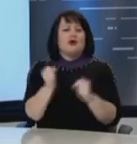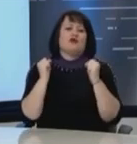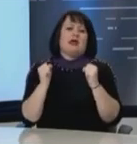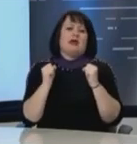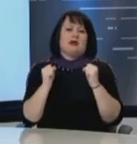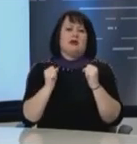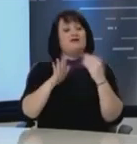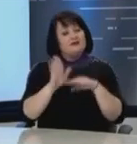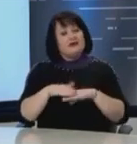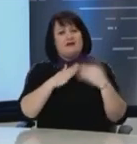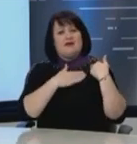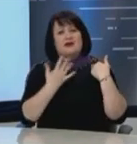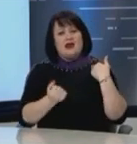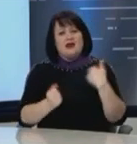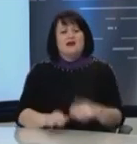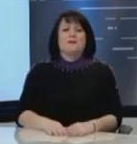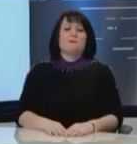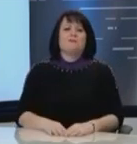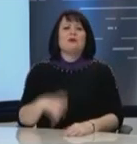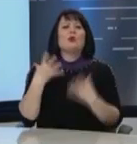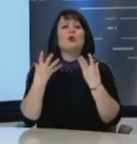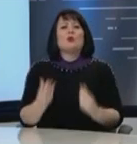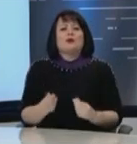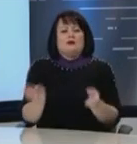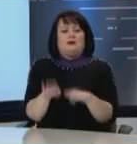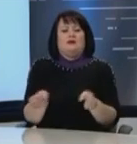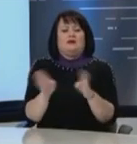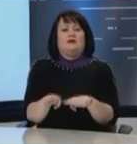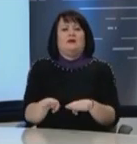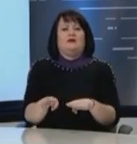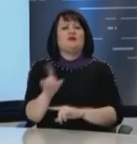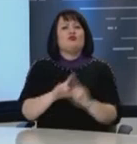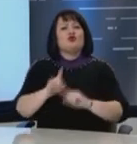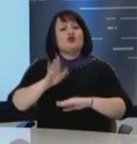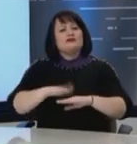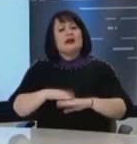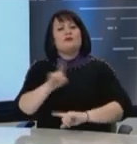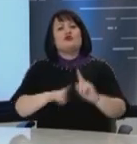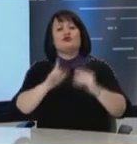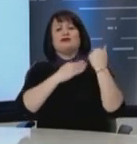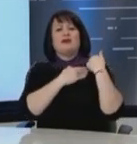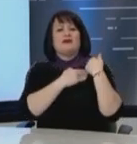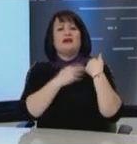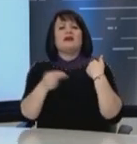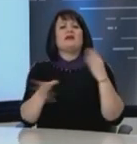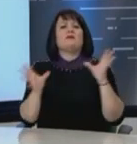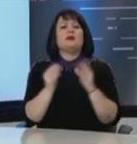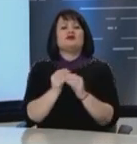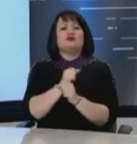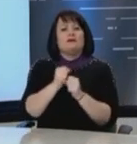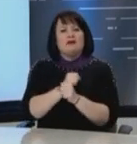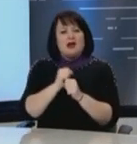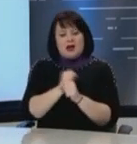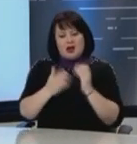υγείας. Επιμένεται κατά συνήθεια να συγκαλύπτεται ευθύνες και υπευθύνους. Ειδικά στον χώρο του φαρμάκου,